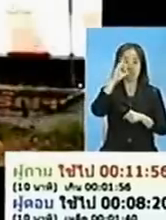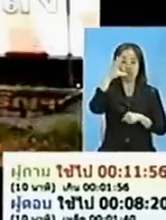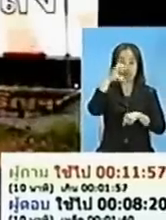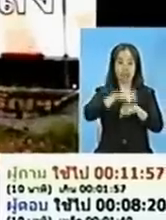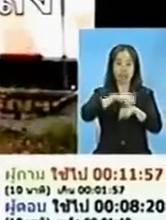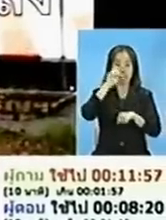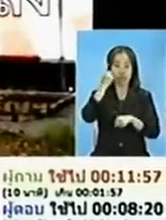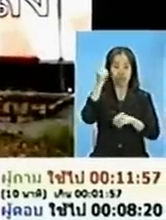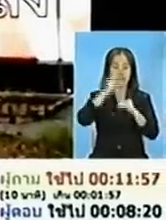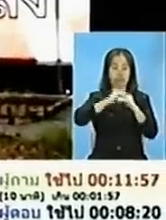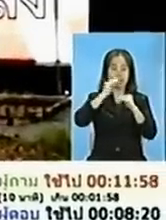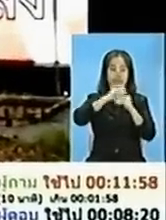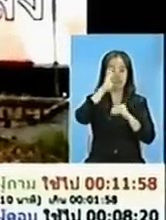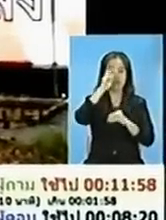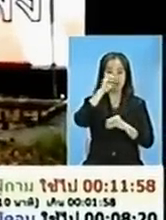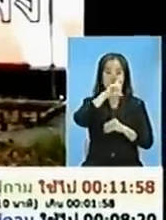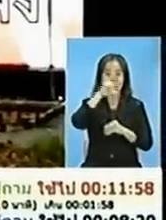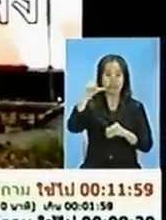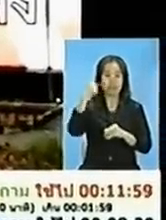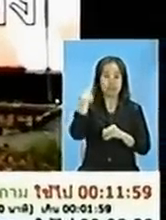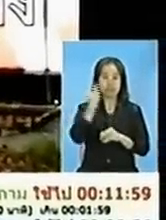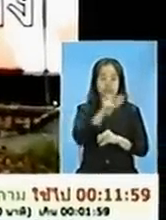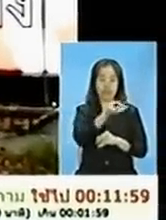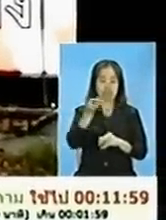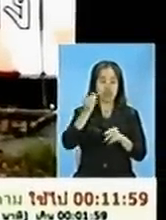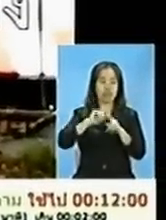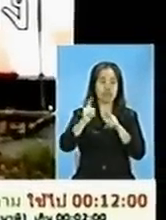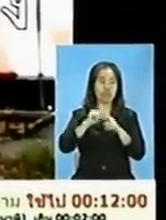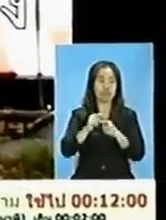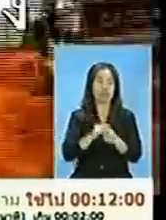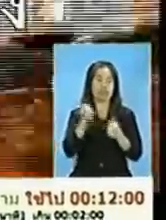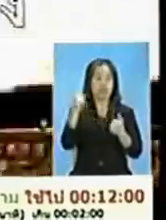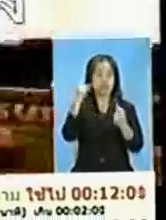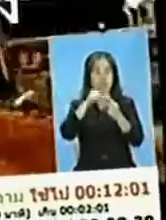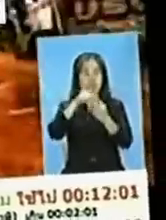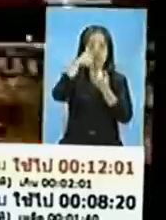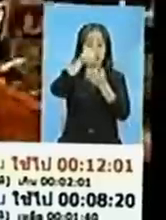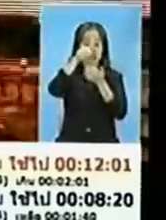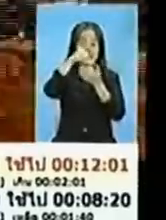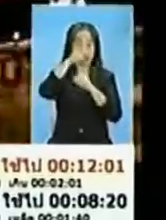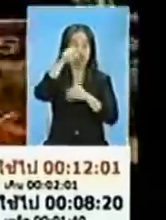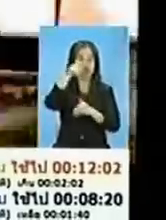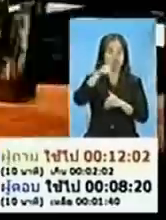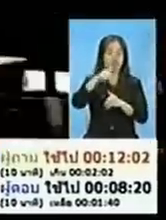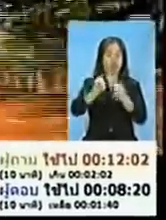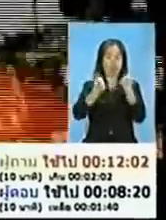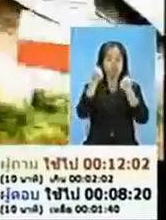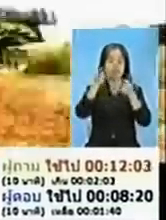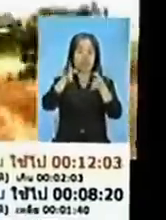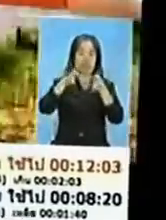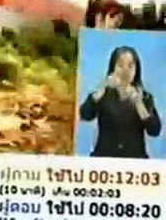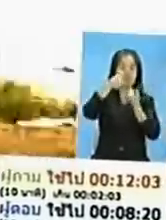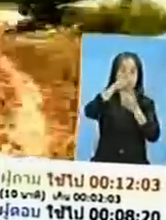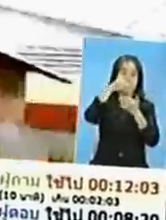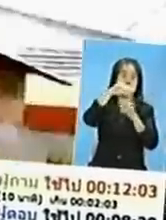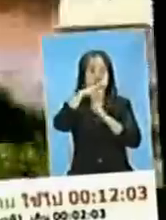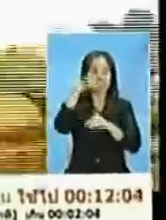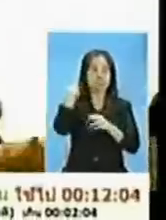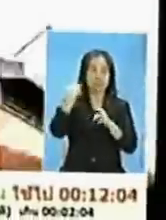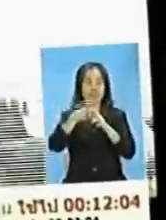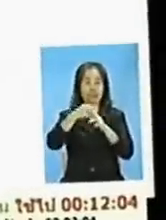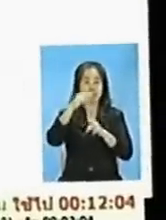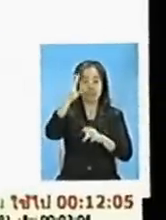ได้60กว่าล้านเม็ดจะไปบอกที่นั่นไม่มีผ่านอลันขนส่งฮะป้ายอยู่ขวามือตรงนี้จะเห็นได้ว่ามีบริษัทอลันขน